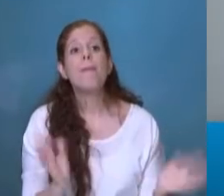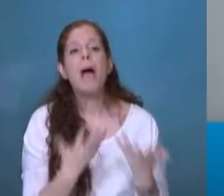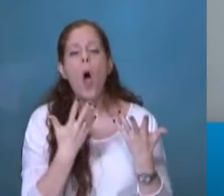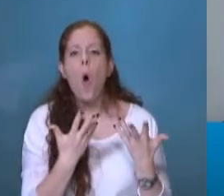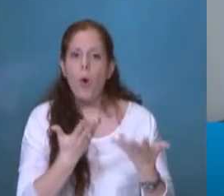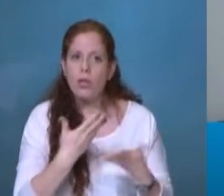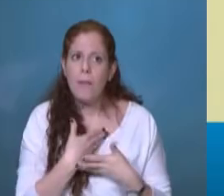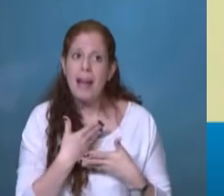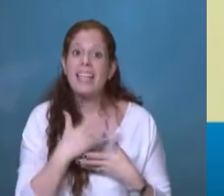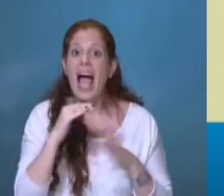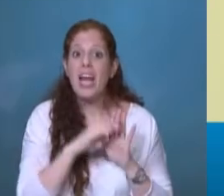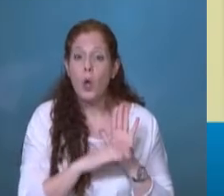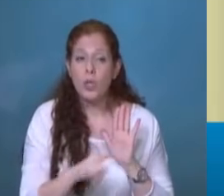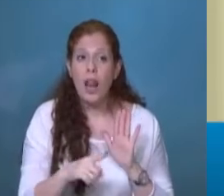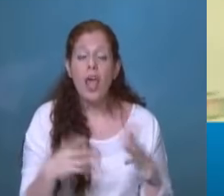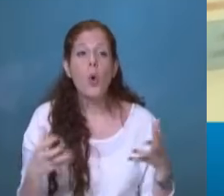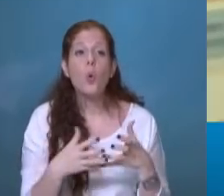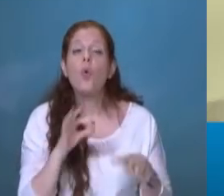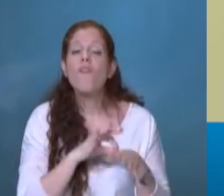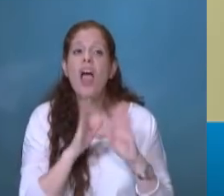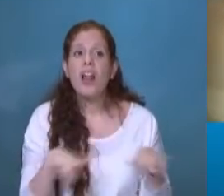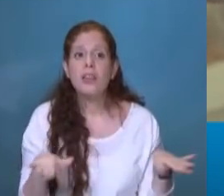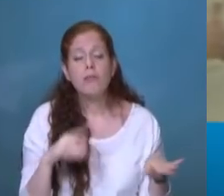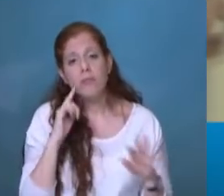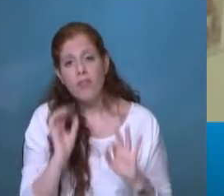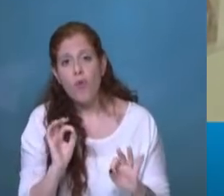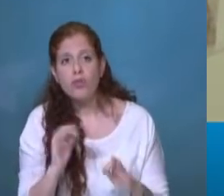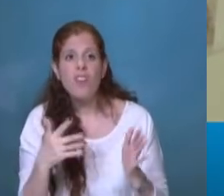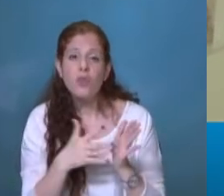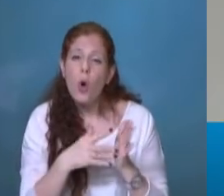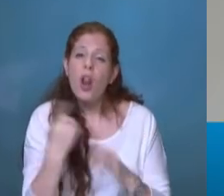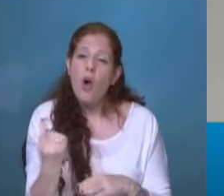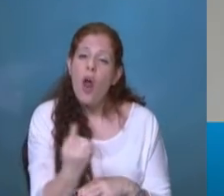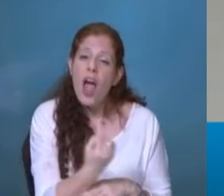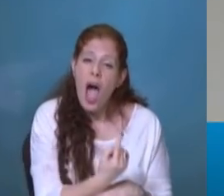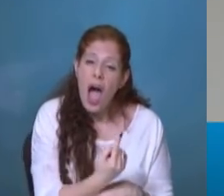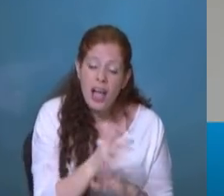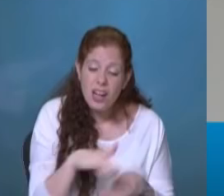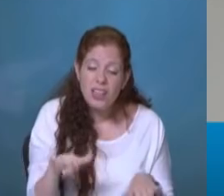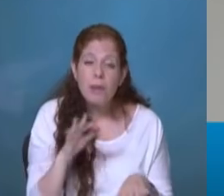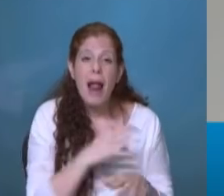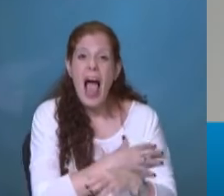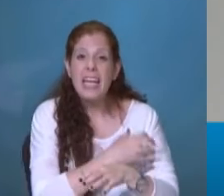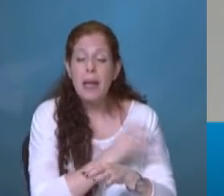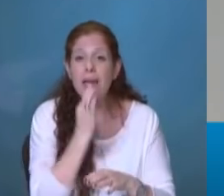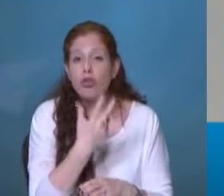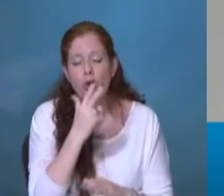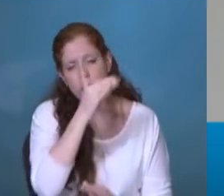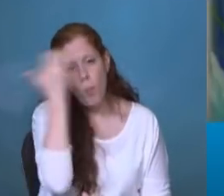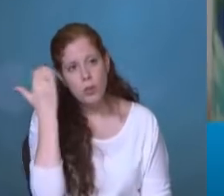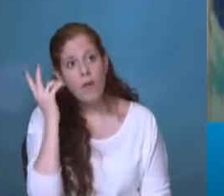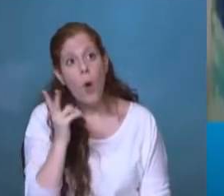האלה. איגוד רופאי הילדים סבור שלבדוק לכל ילד לחץ דם מגיל 3 זה מרחיק לכת, ועלול לאיים על